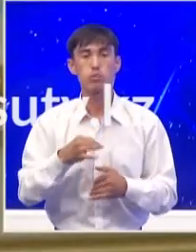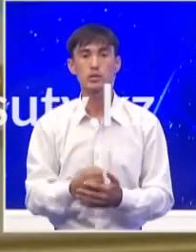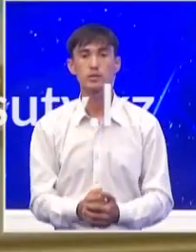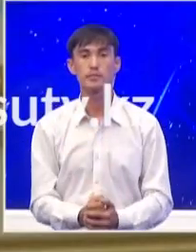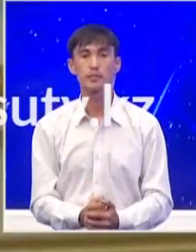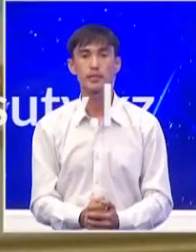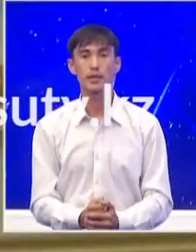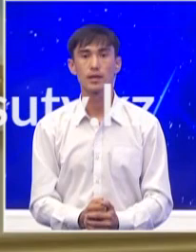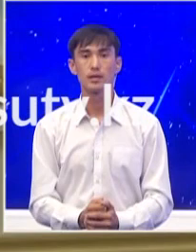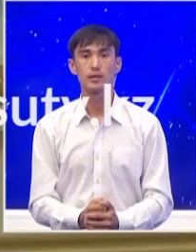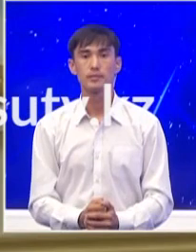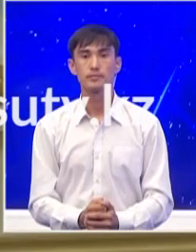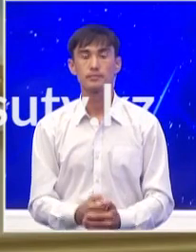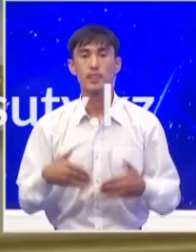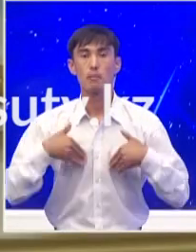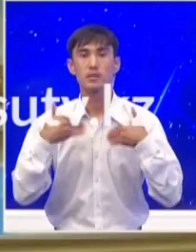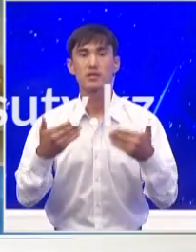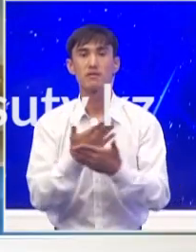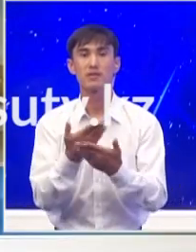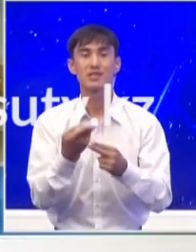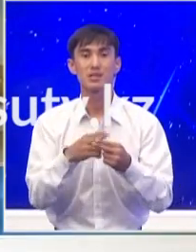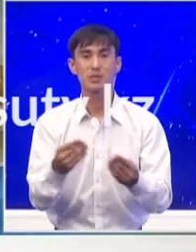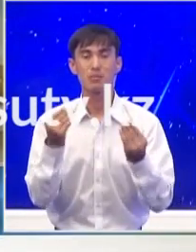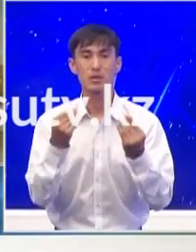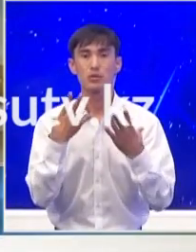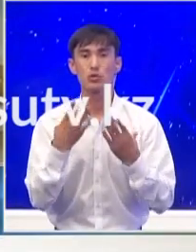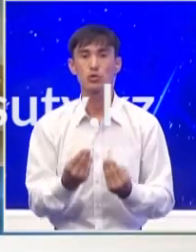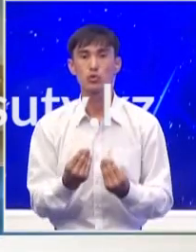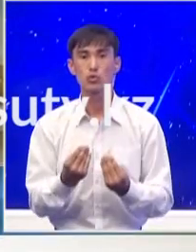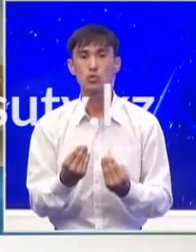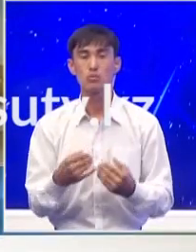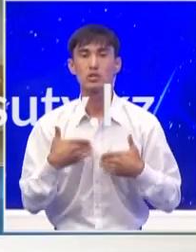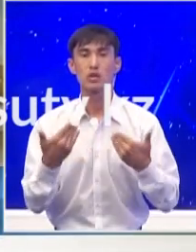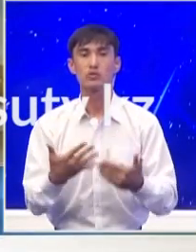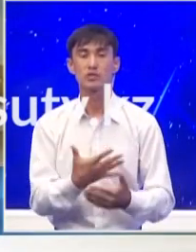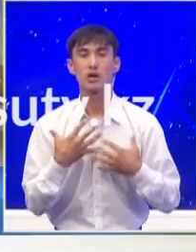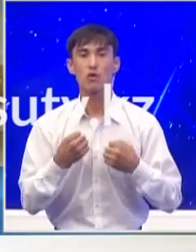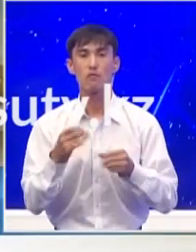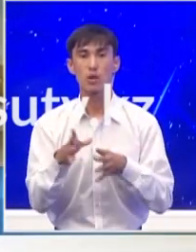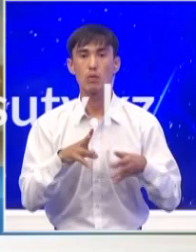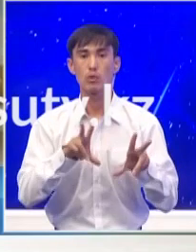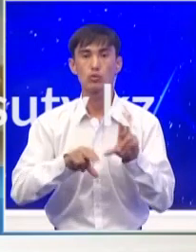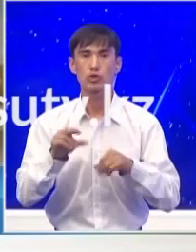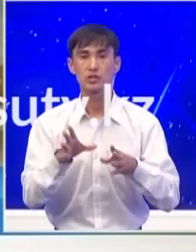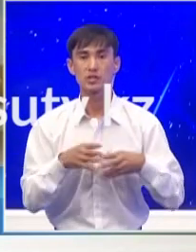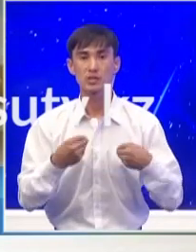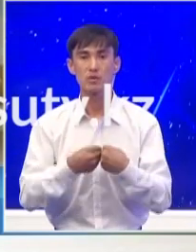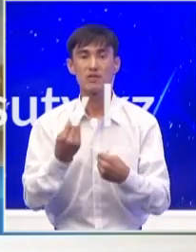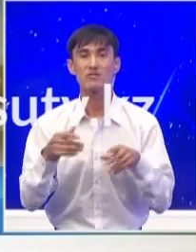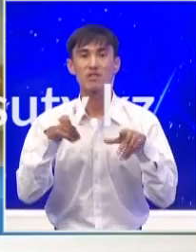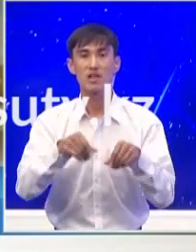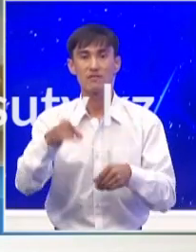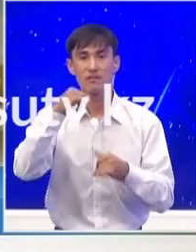бумагами rate of those поздравляю вас с этим знаменательным днем желаю здоровья благополучие вашей семье ваш вклад в развитие